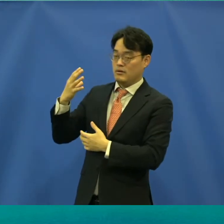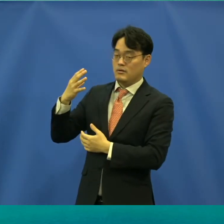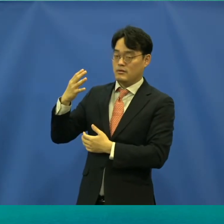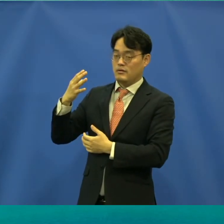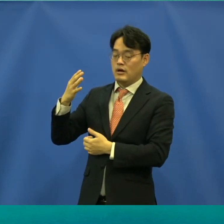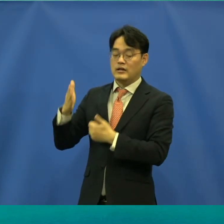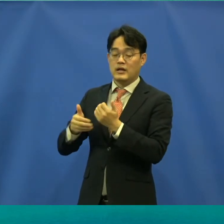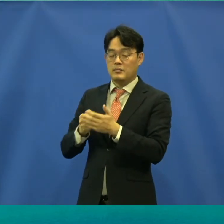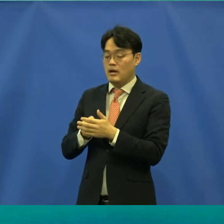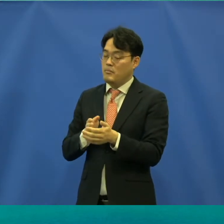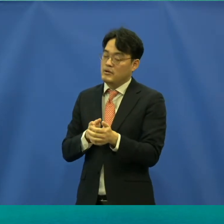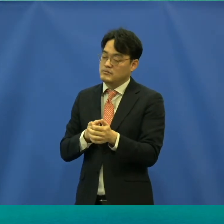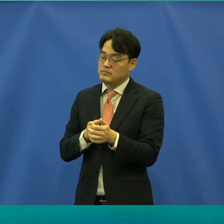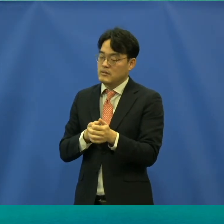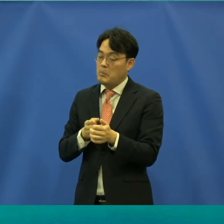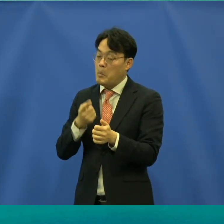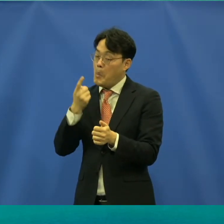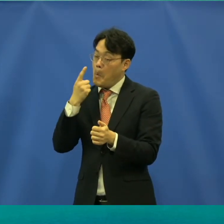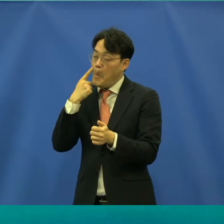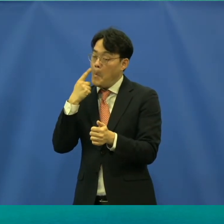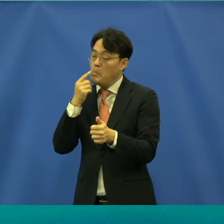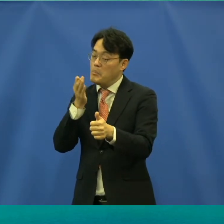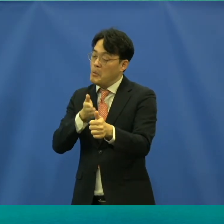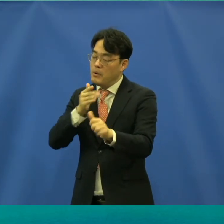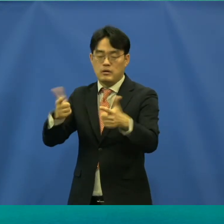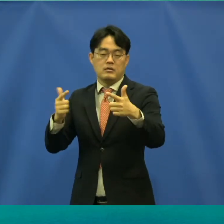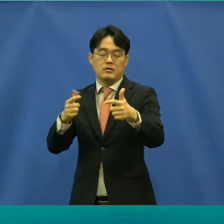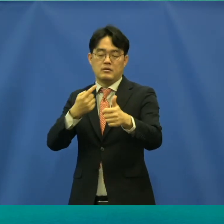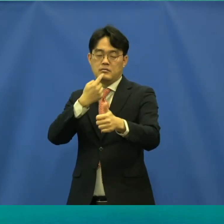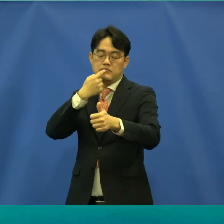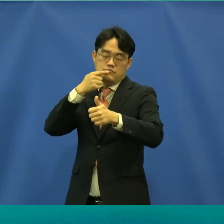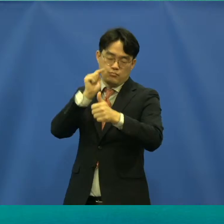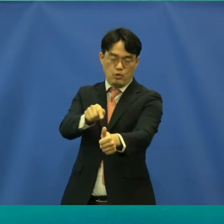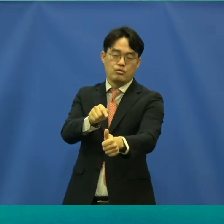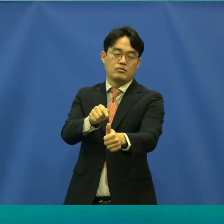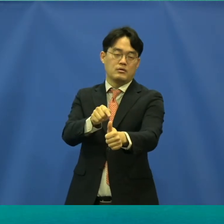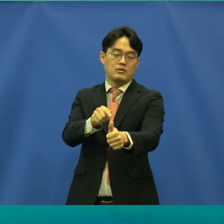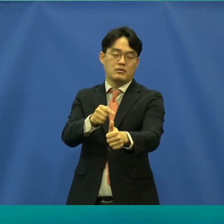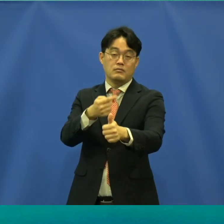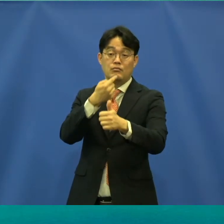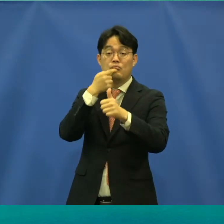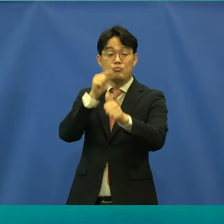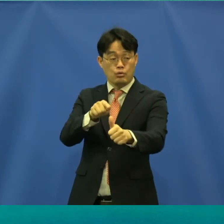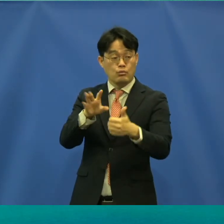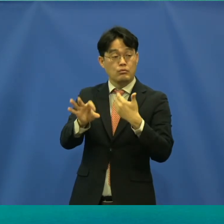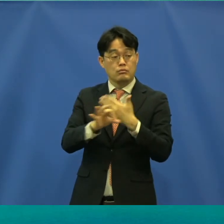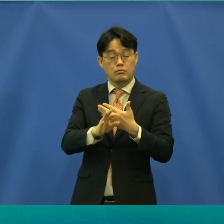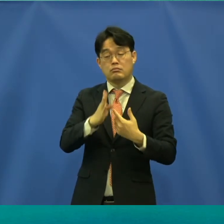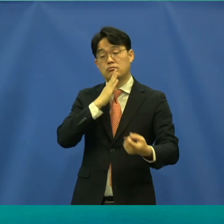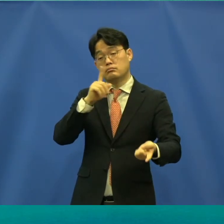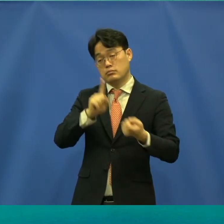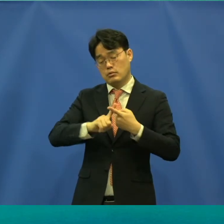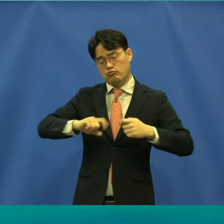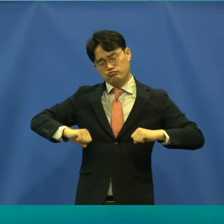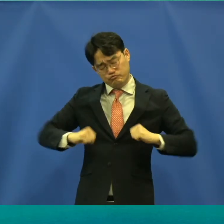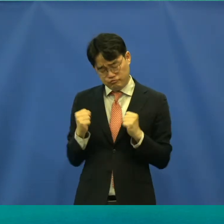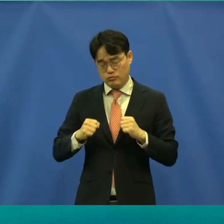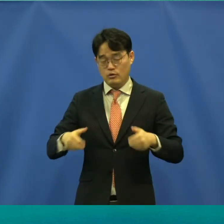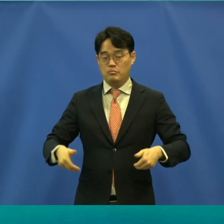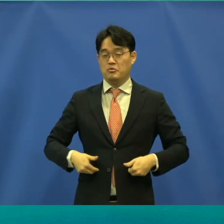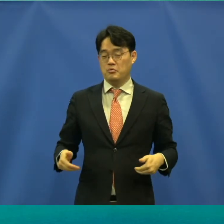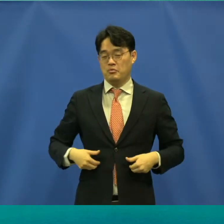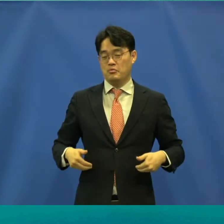아닙니다. 명령이라면 다른 선택의 여지가 없습니다. 성경을 보면 항상 그렇습니다. 성경의 스토리들 안에는